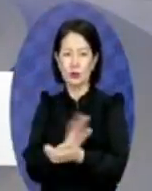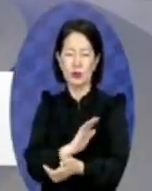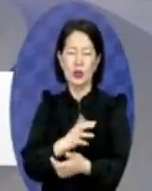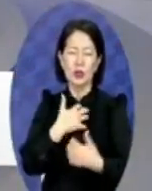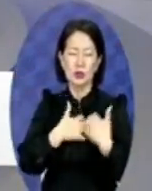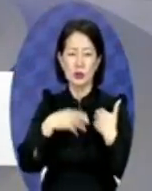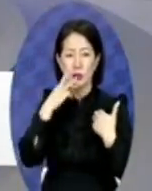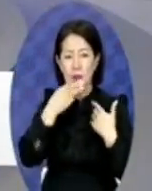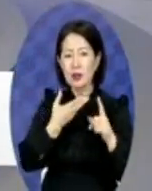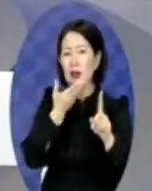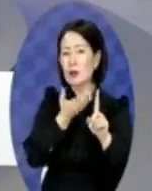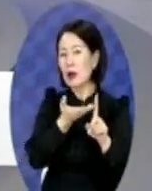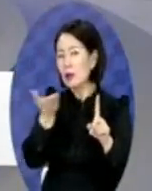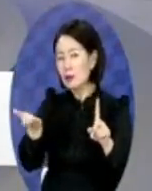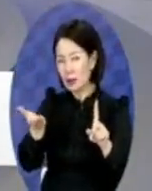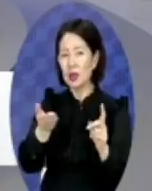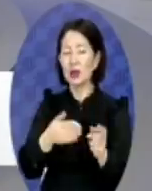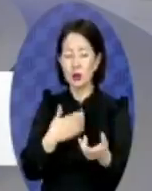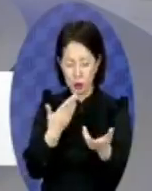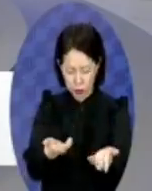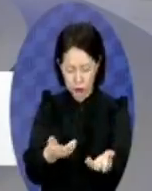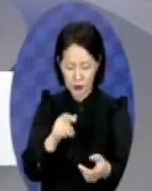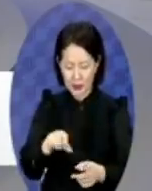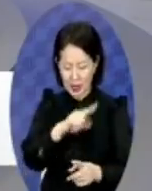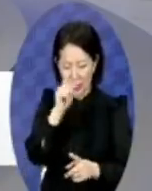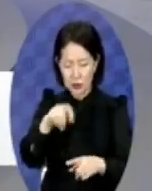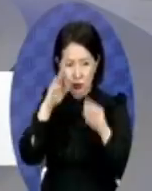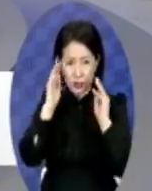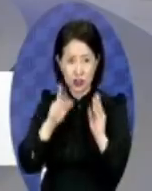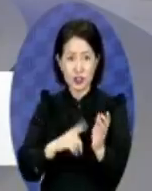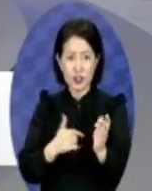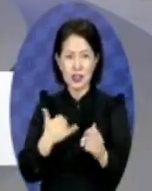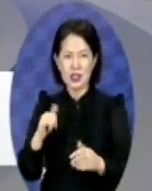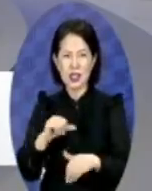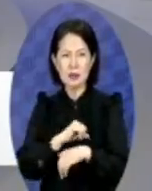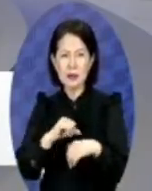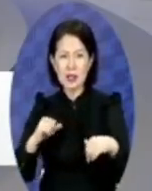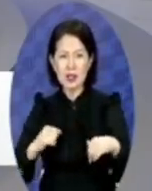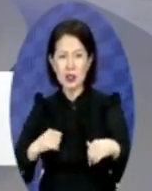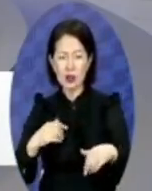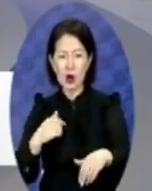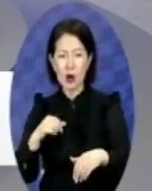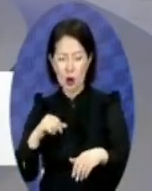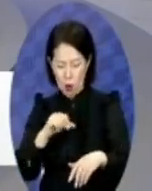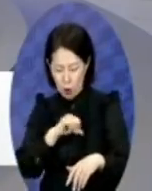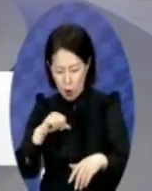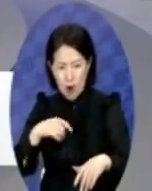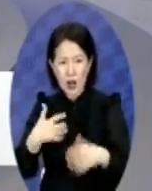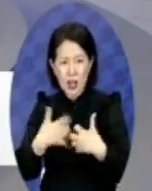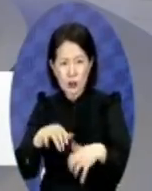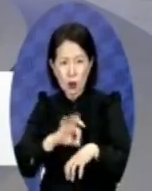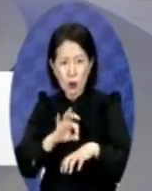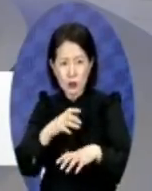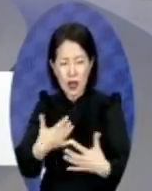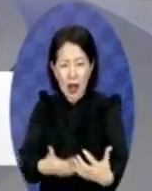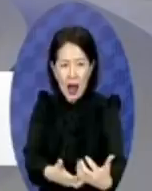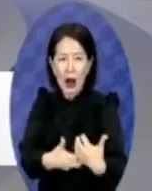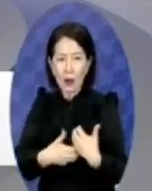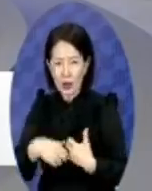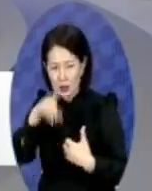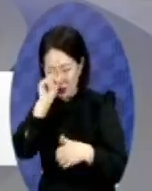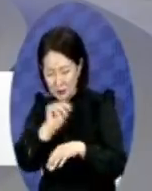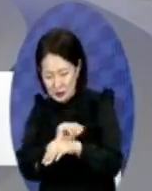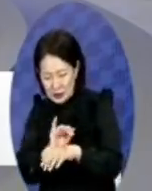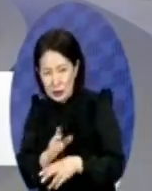одоо мэдээллийг өгч бол тухайн асуудлыг бол шийдэх хэрэгтэй. Зарим иргэдийн хувьд бол өөрөөсөө гимцсэн одоо амтнаа эмчлэх гэж байгаа гэж буруу